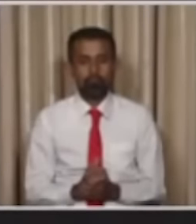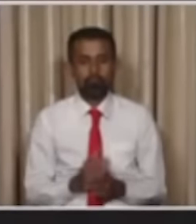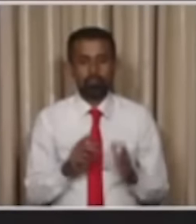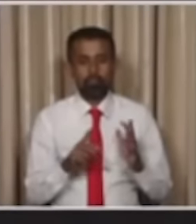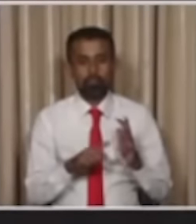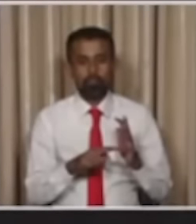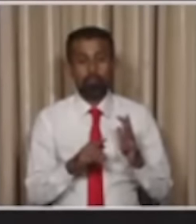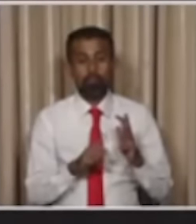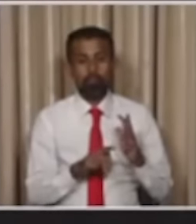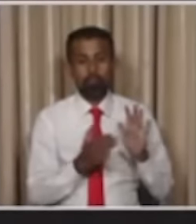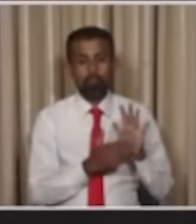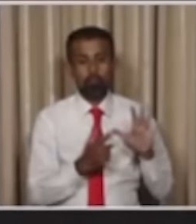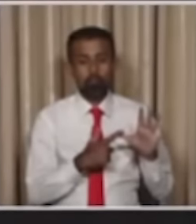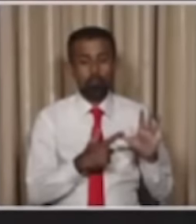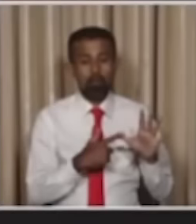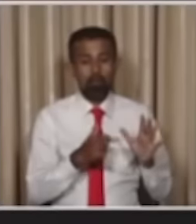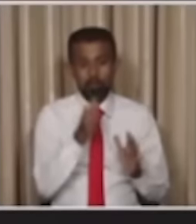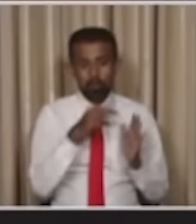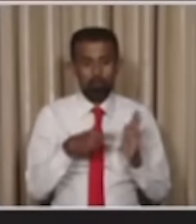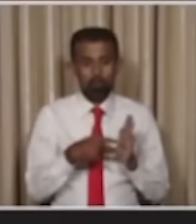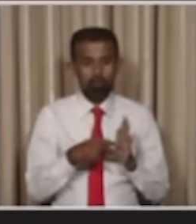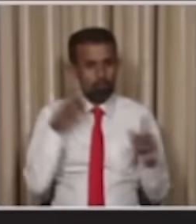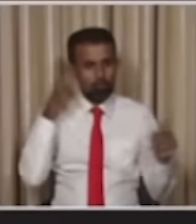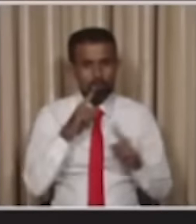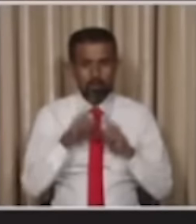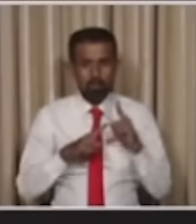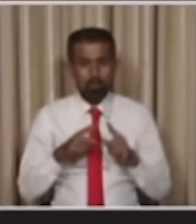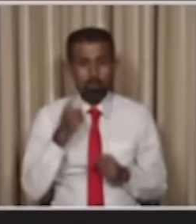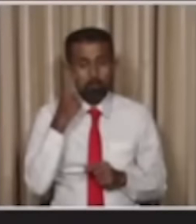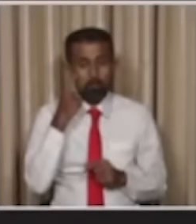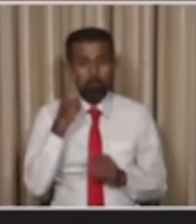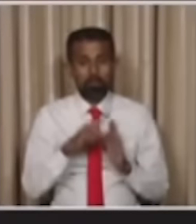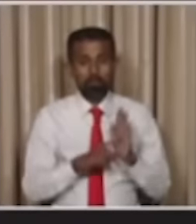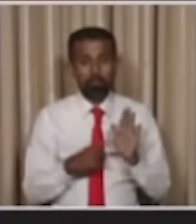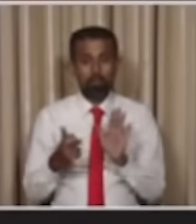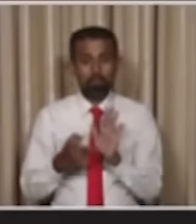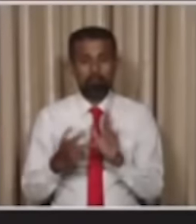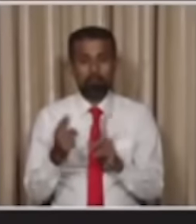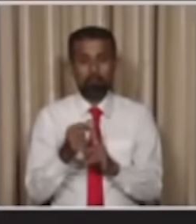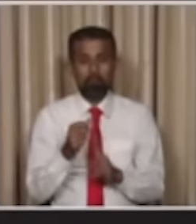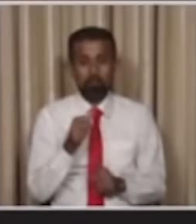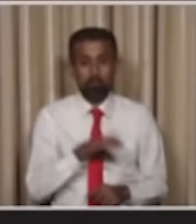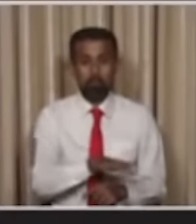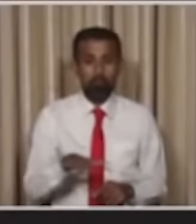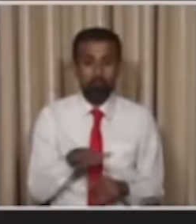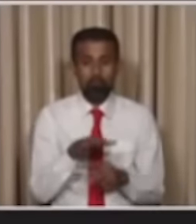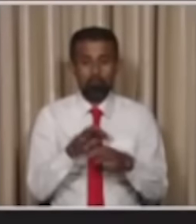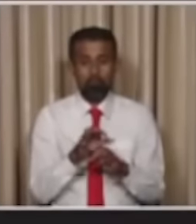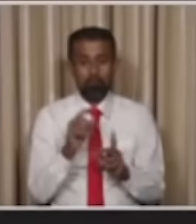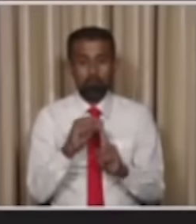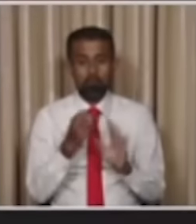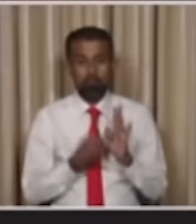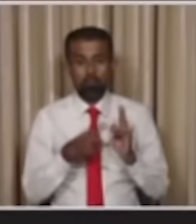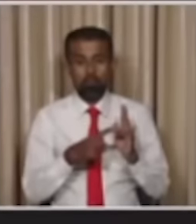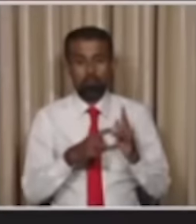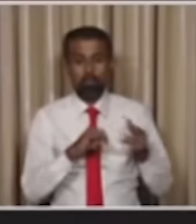උමාඔය ගැන කතා කරනකොට අපිට අමතක නැහැ ජවිපේ භූගර්භ විද්‍යාව පිළිබඳ මහාචාර්ය